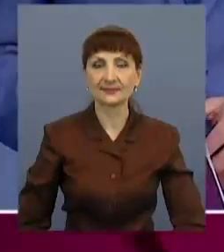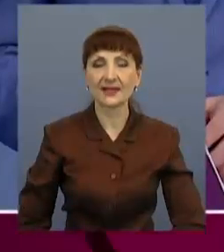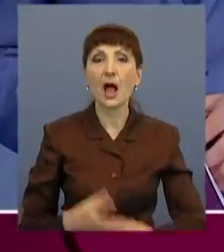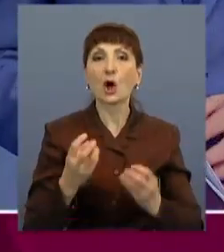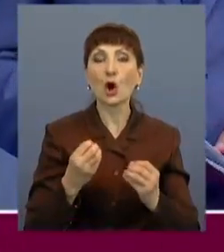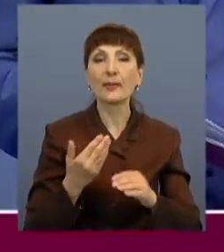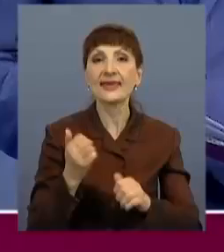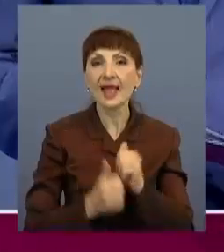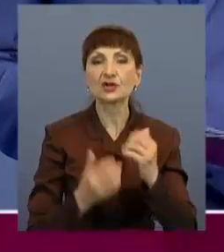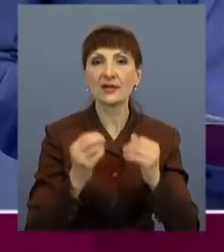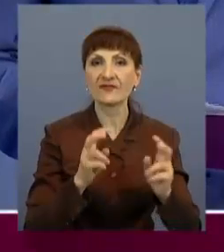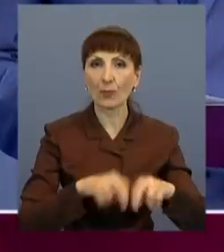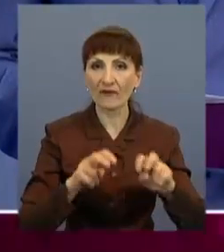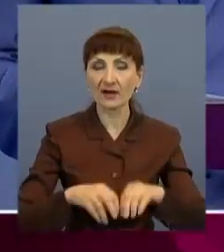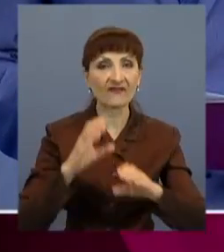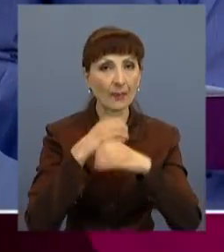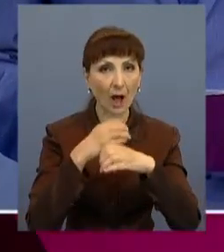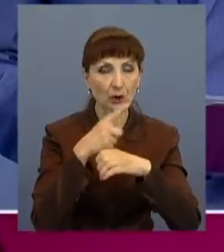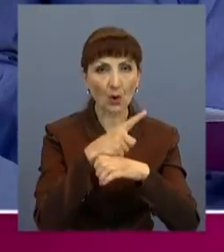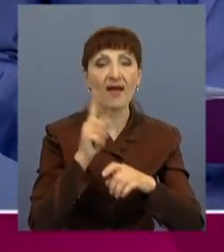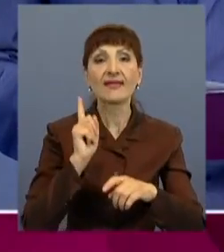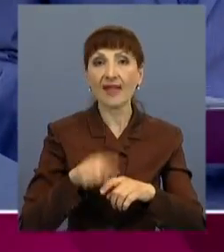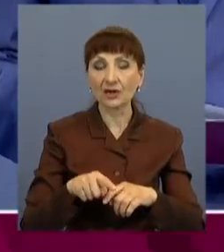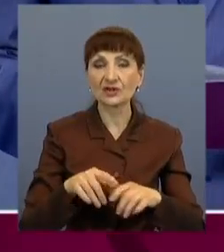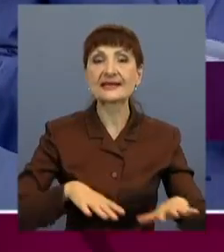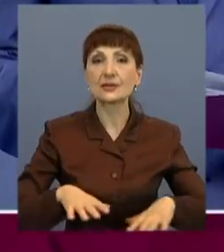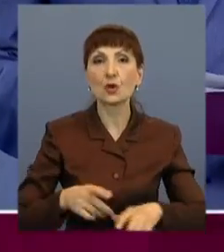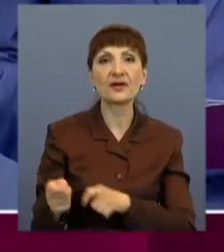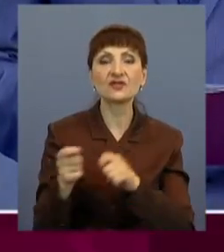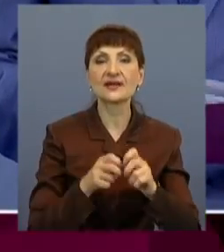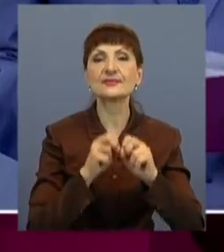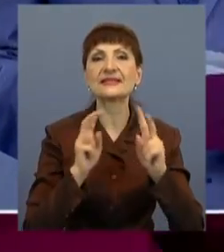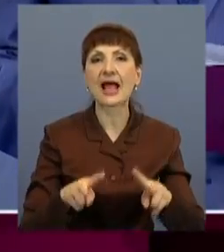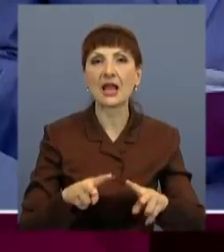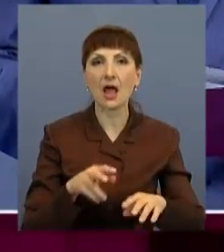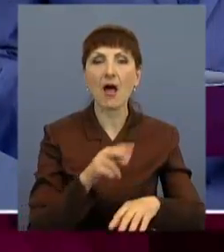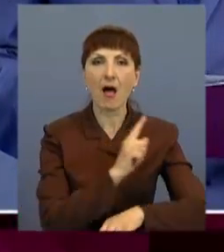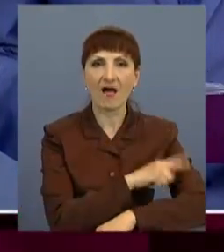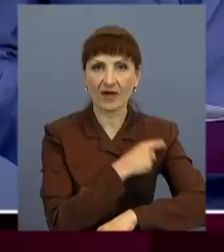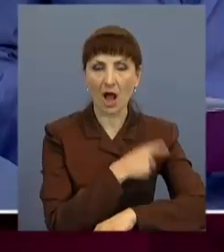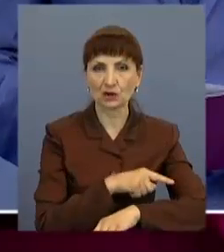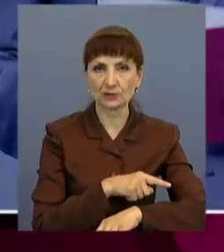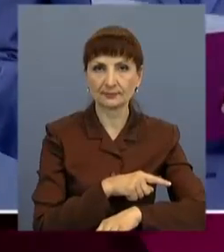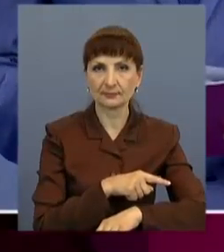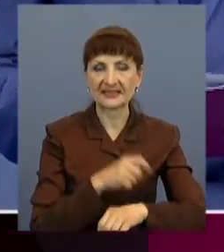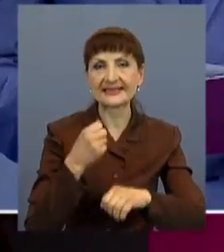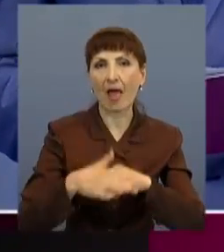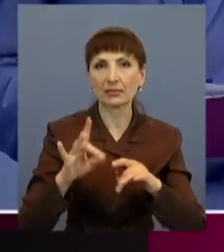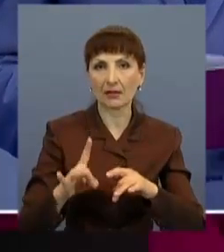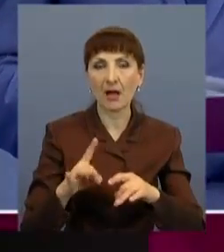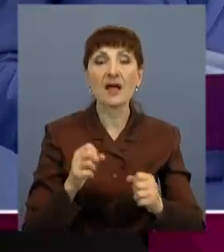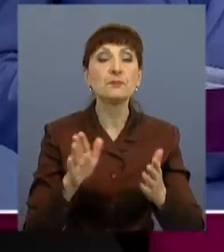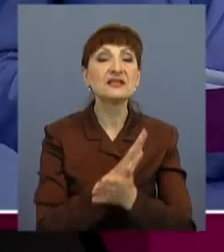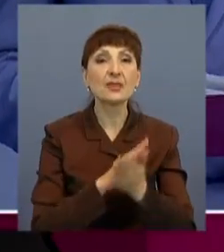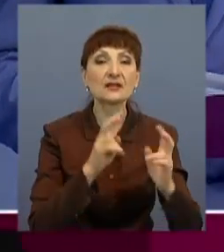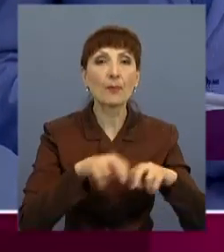Кроме ежедневной проверки в лаборатории, к рынку нередко приезжают лаборанты Национального центра экспертизы. Они бесплатно проводят для